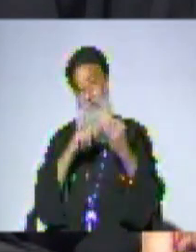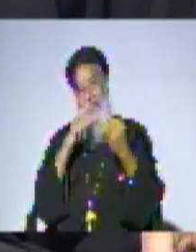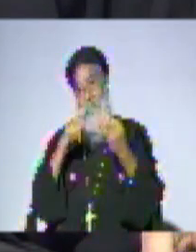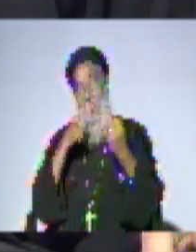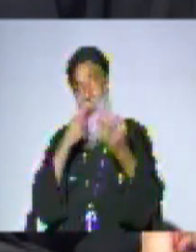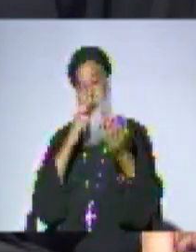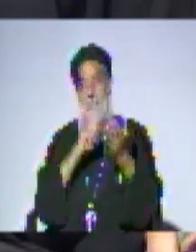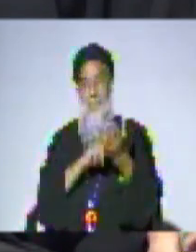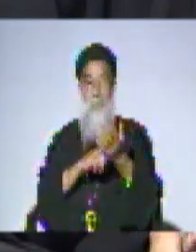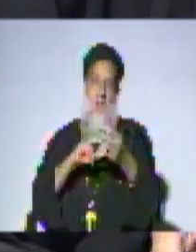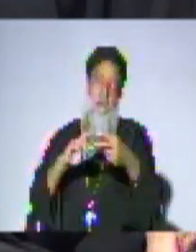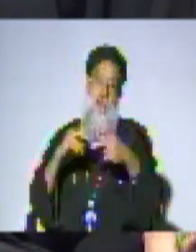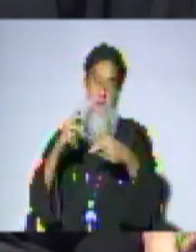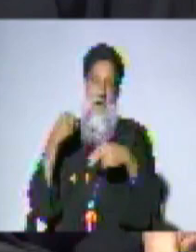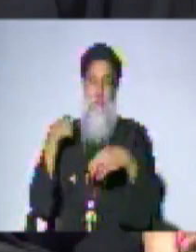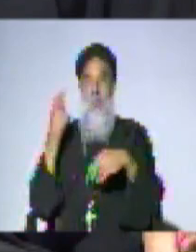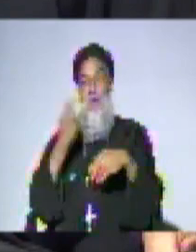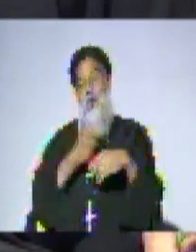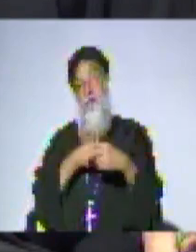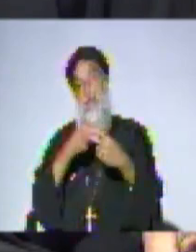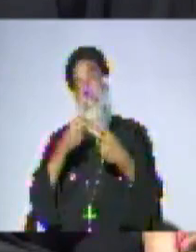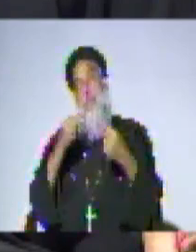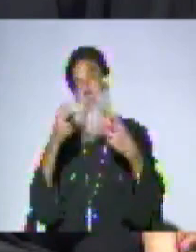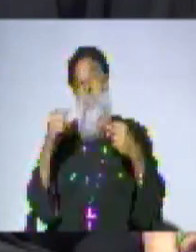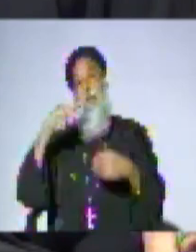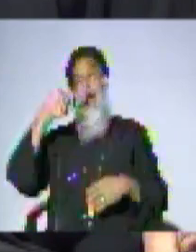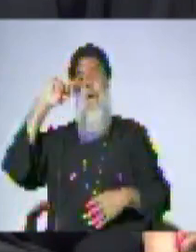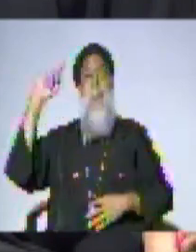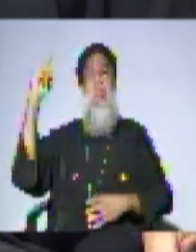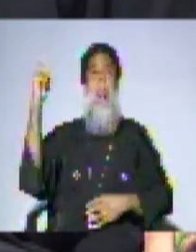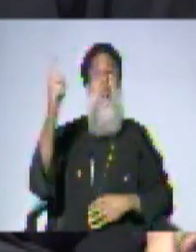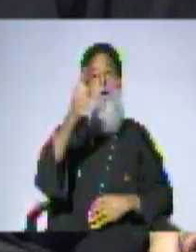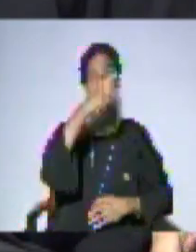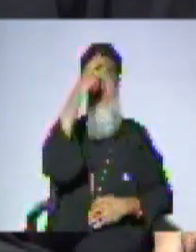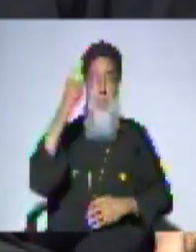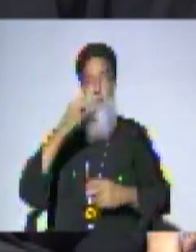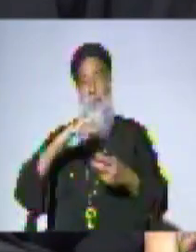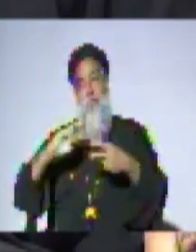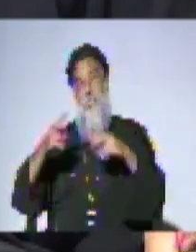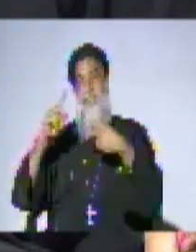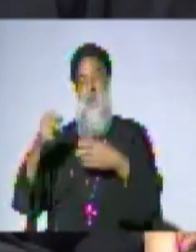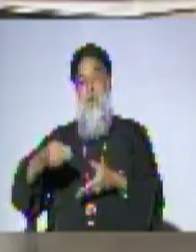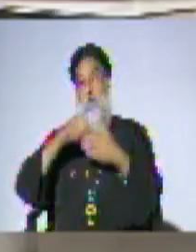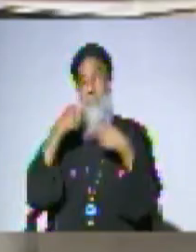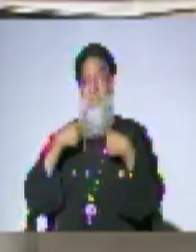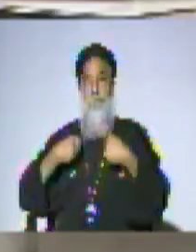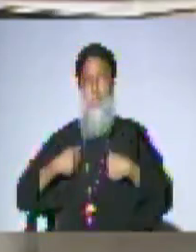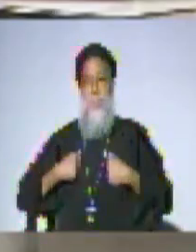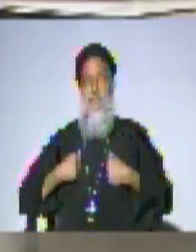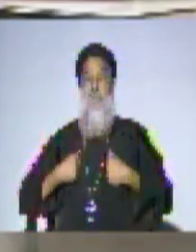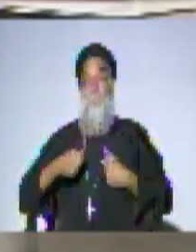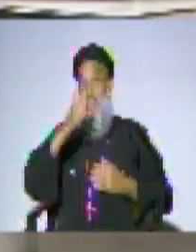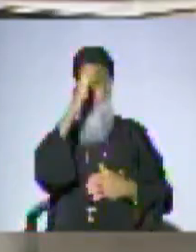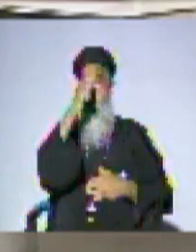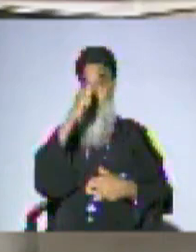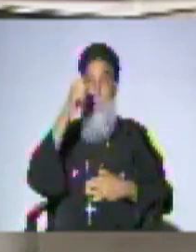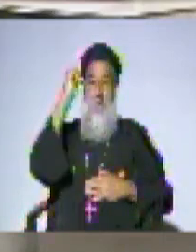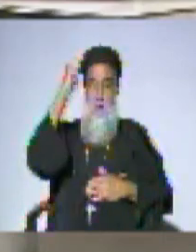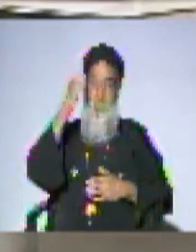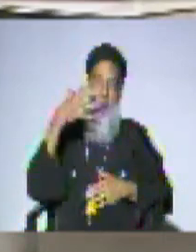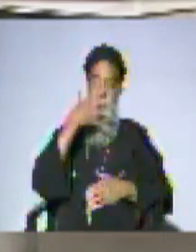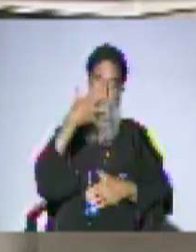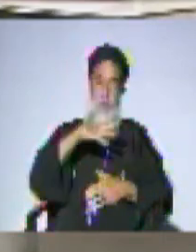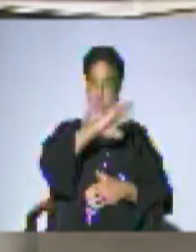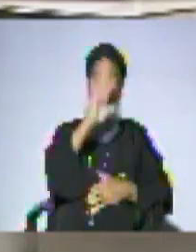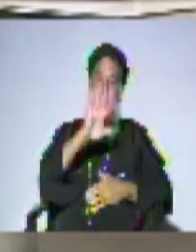في لتورجيات تانية او قداسات تانية في العالم عموما، يعني تختلف عن القداسات ديت. كل الكنائس اللي فيها